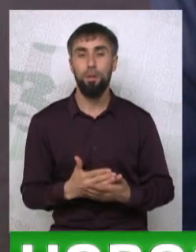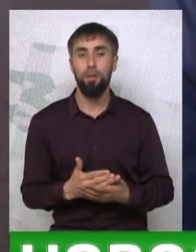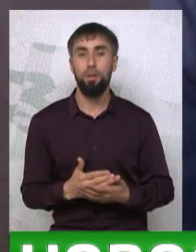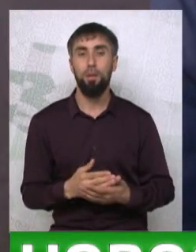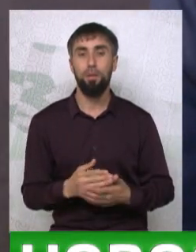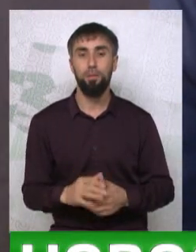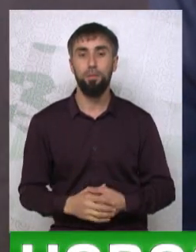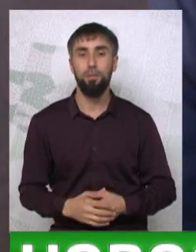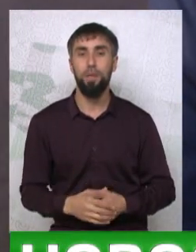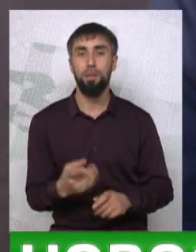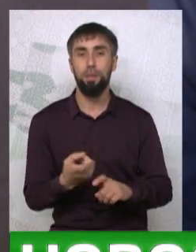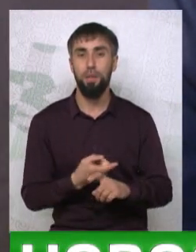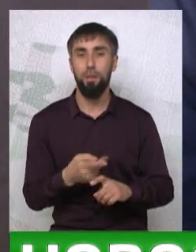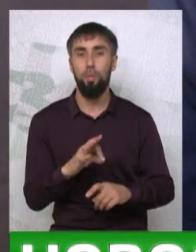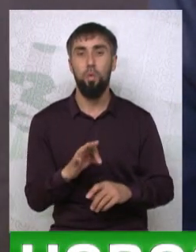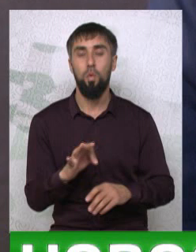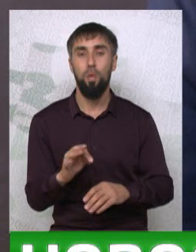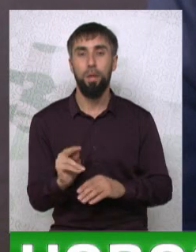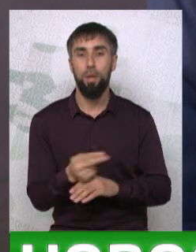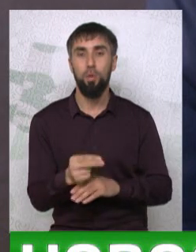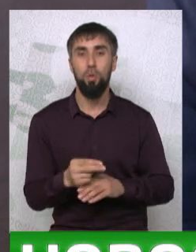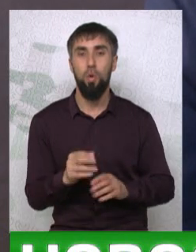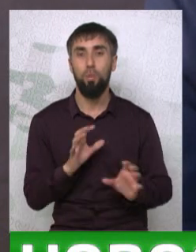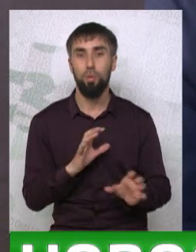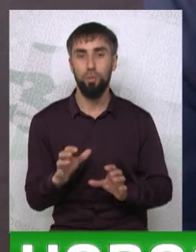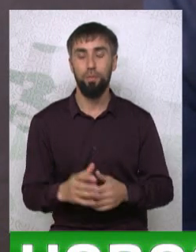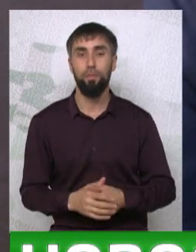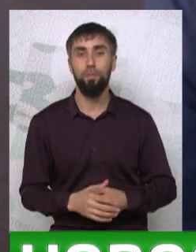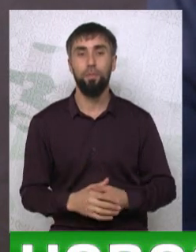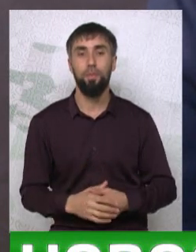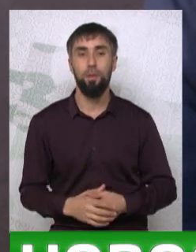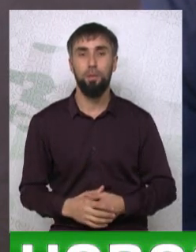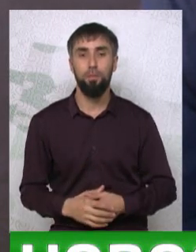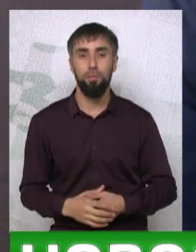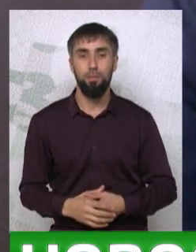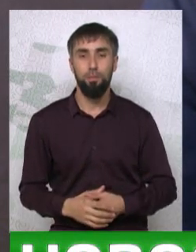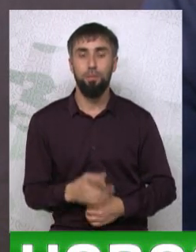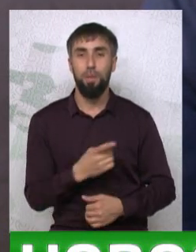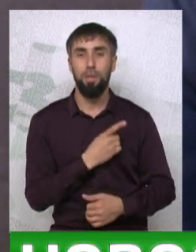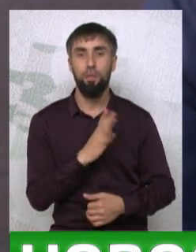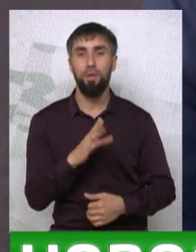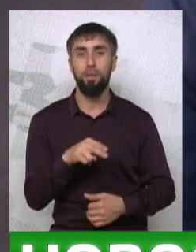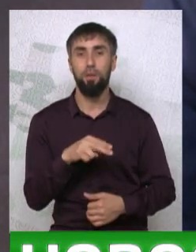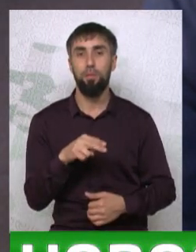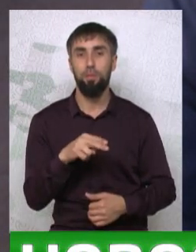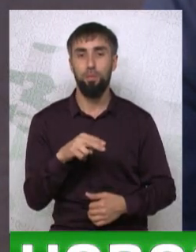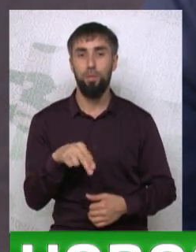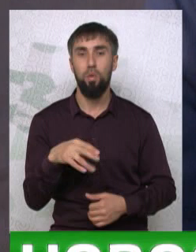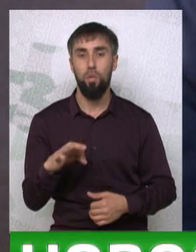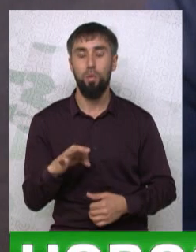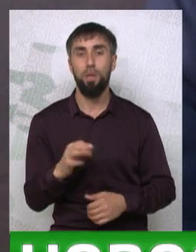экскаварторщик, слесарь по ремонту и обслуживанию водопроводов, мастер ВДГО, также слесарь по